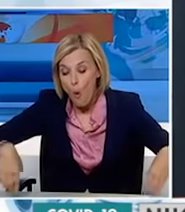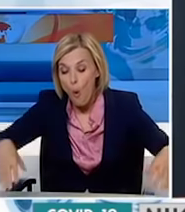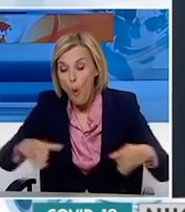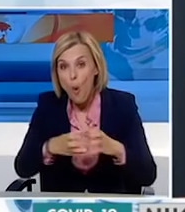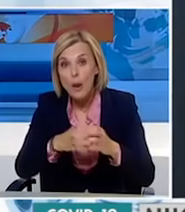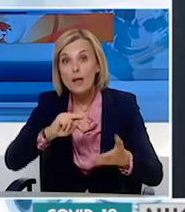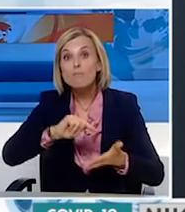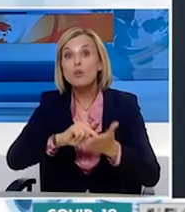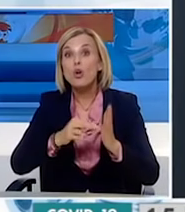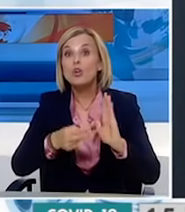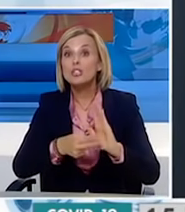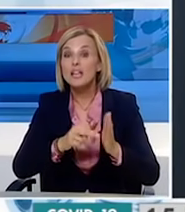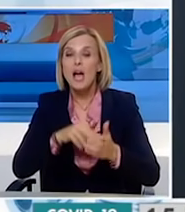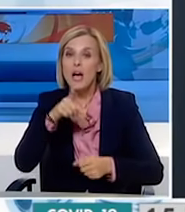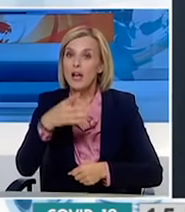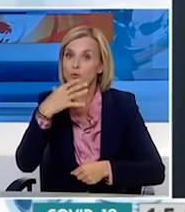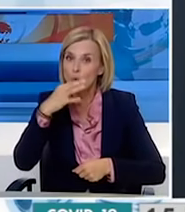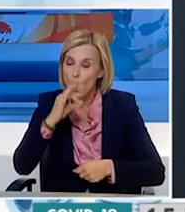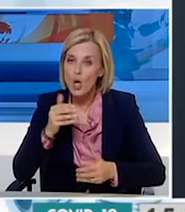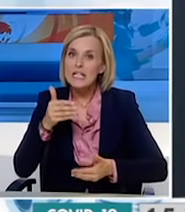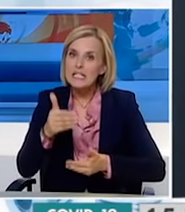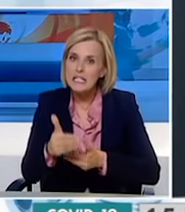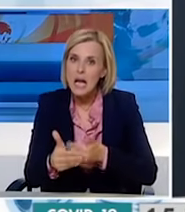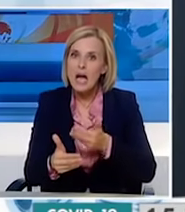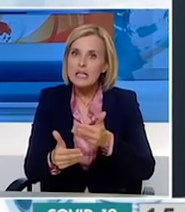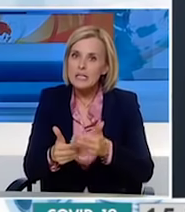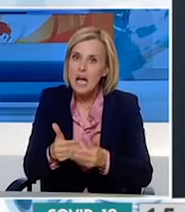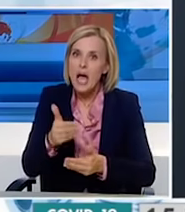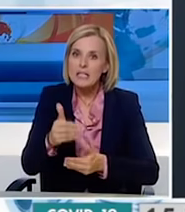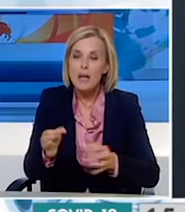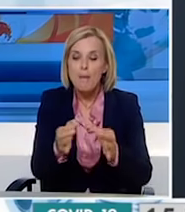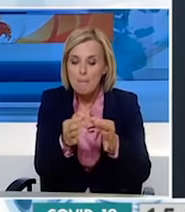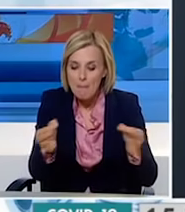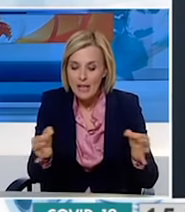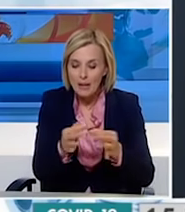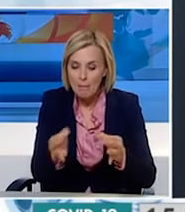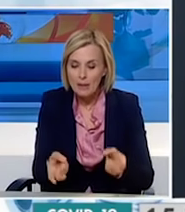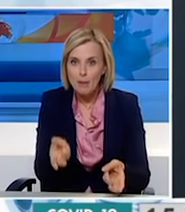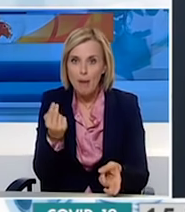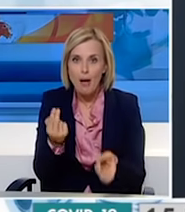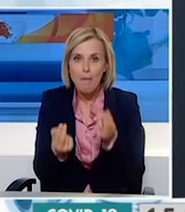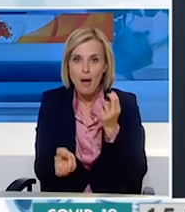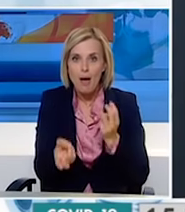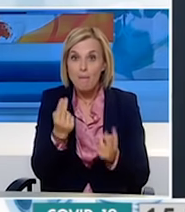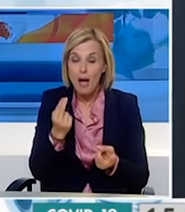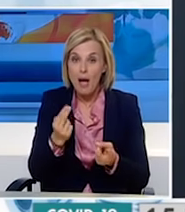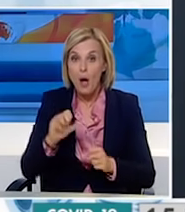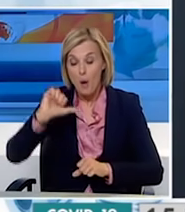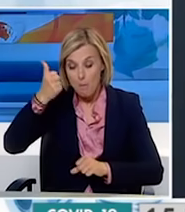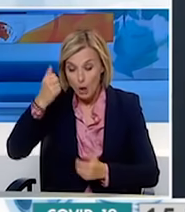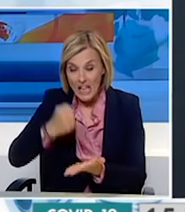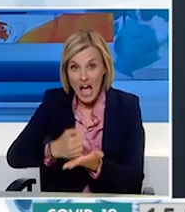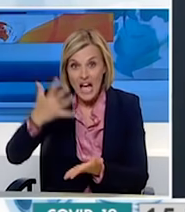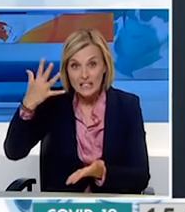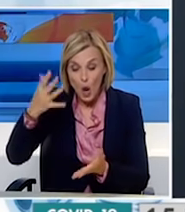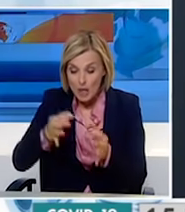και η άρση των μέτρων γίνεται σταδιακά και σε βάθος χρόνου, ώστε να υπάρχει δυνατότητα αξιολόγησης του κάθε βήματος και να μπορούν να